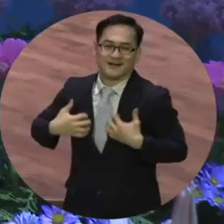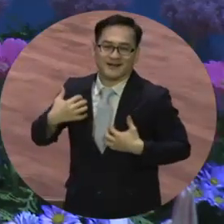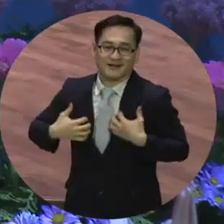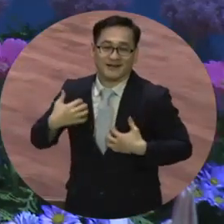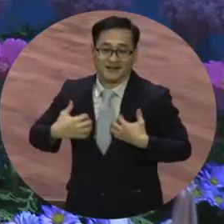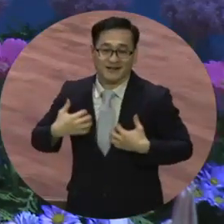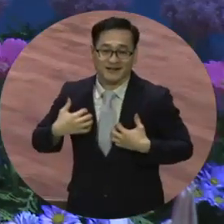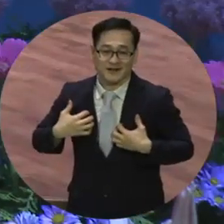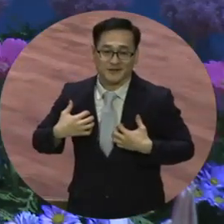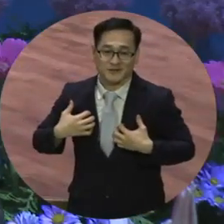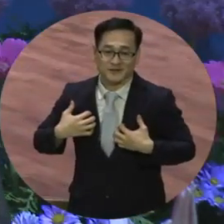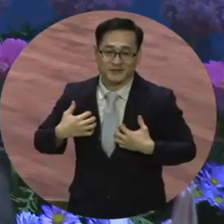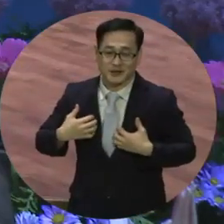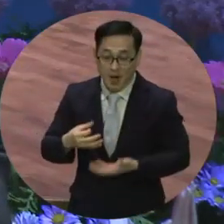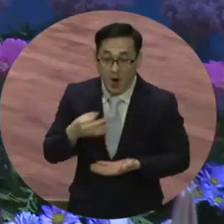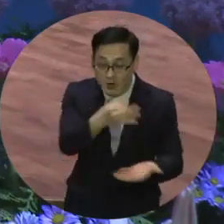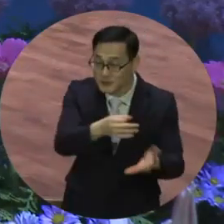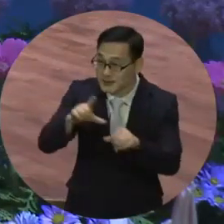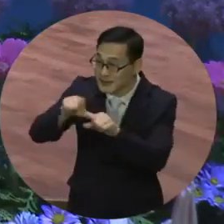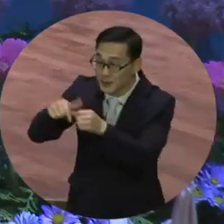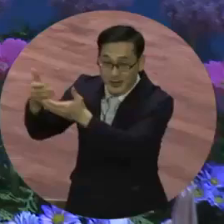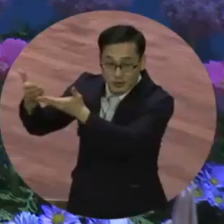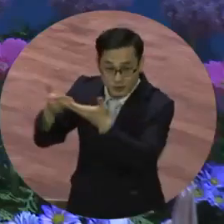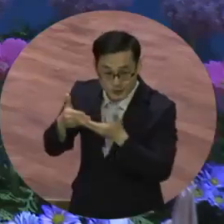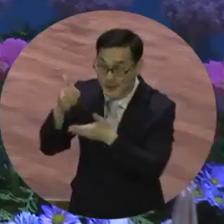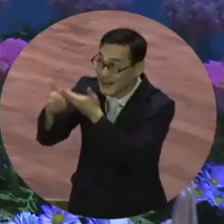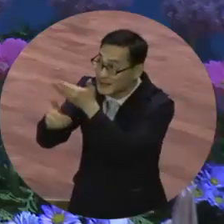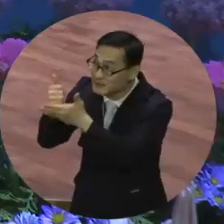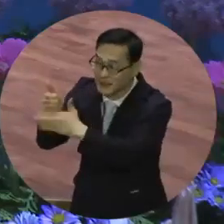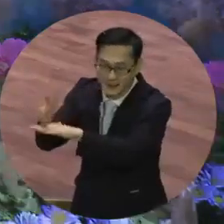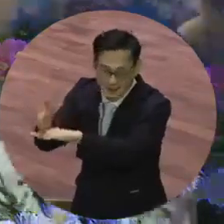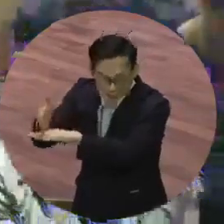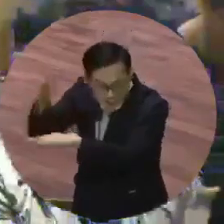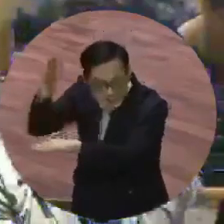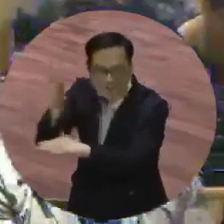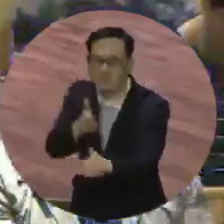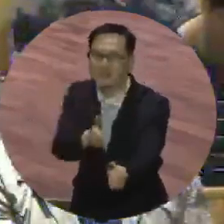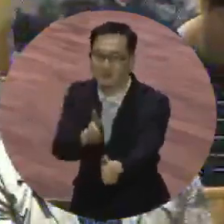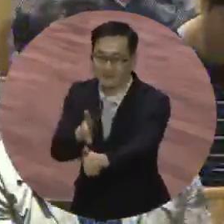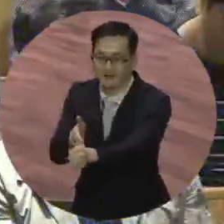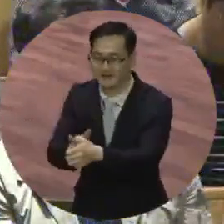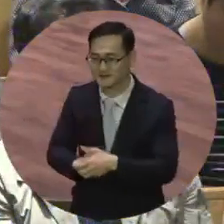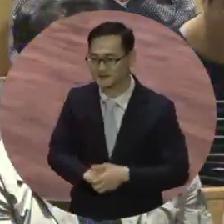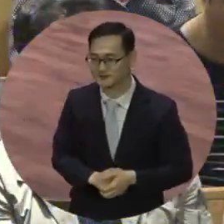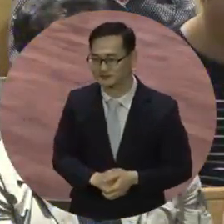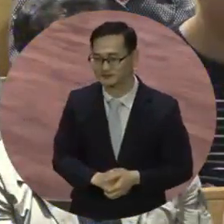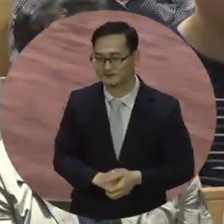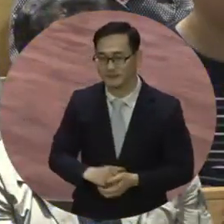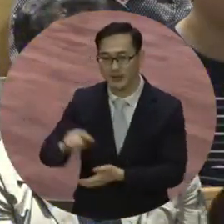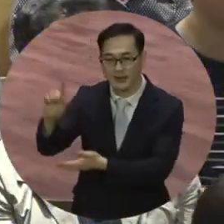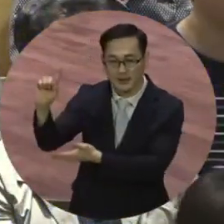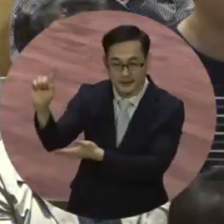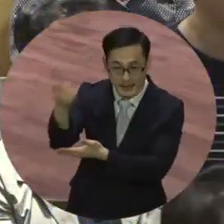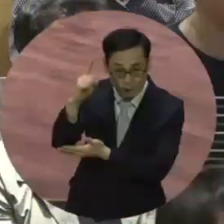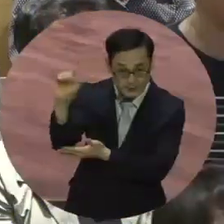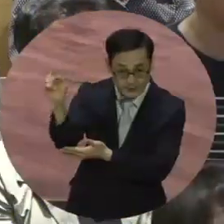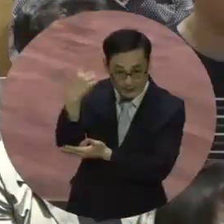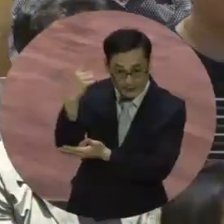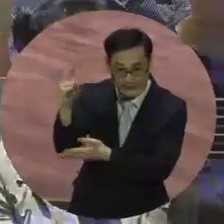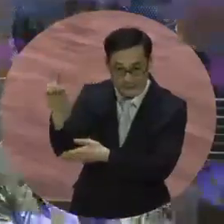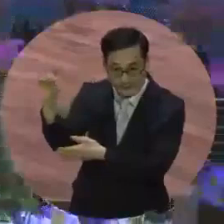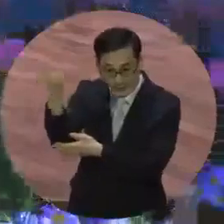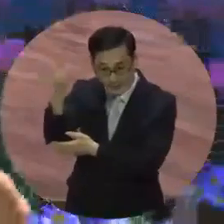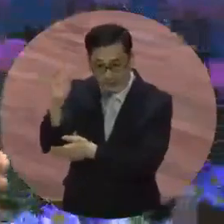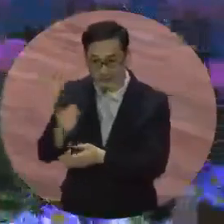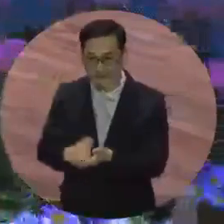기회를 주신 하나님께 감사의 마음을 드릴 수 있기를 바랍니다. 다윗이요, 자신이